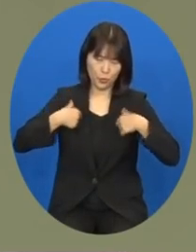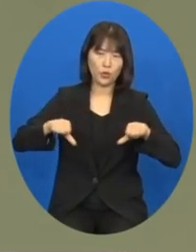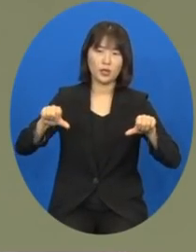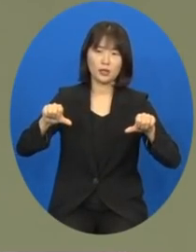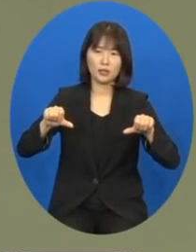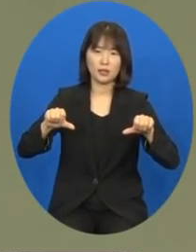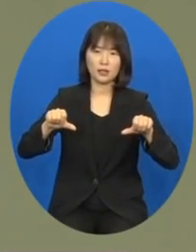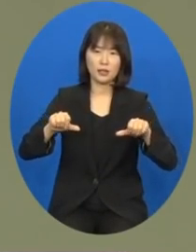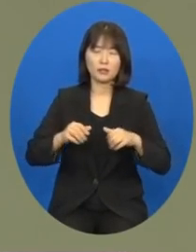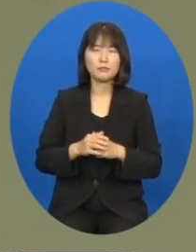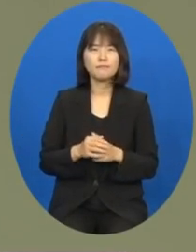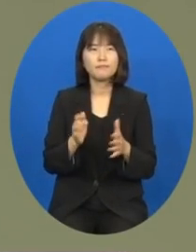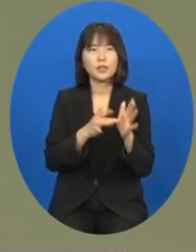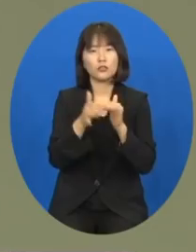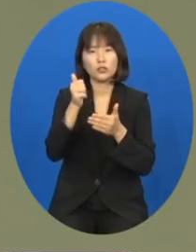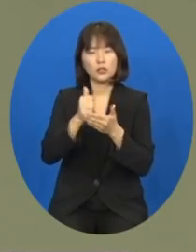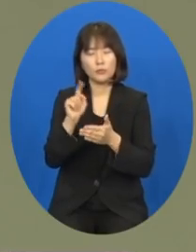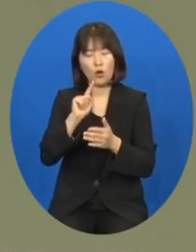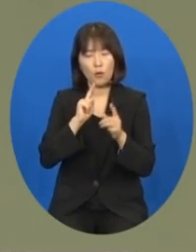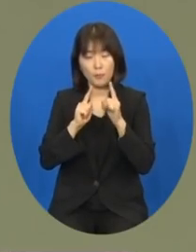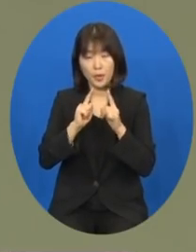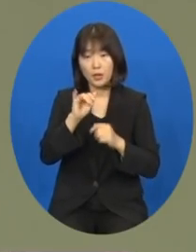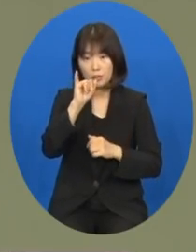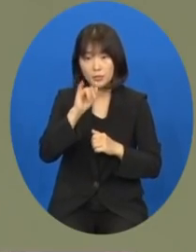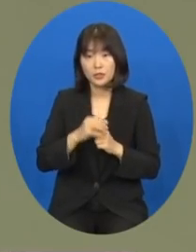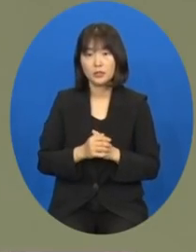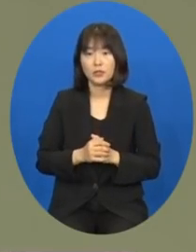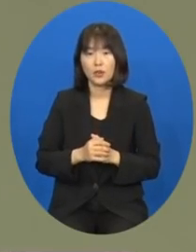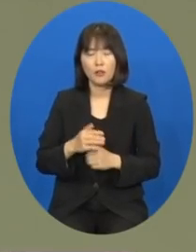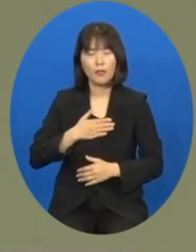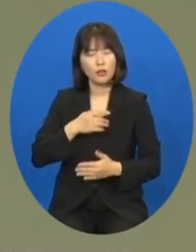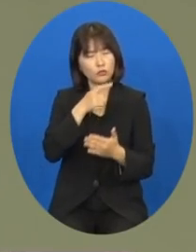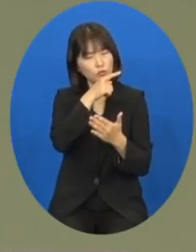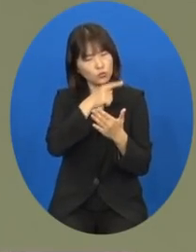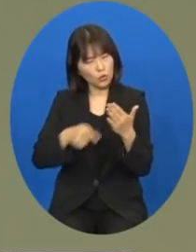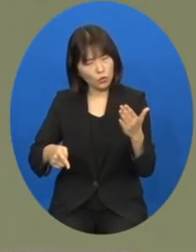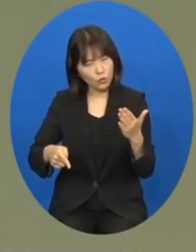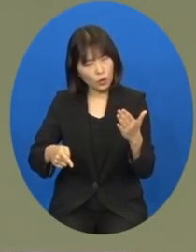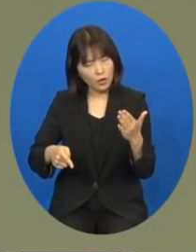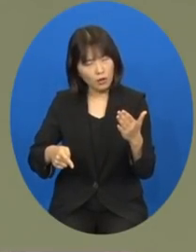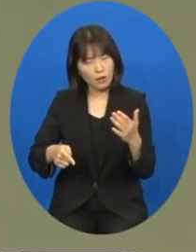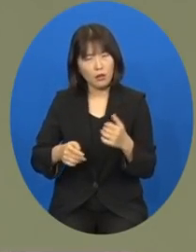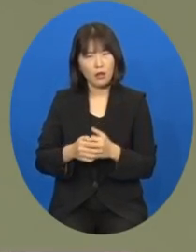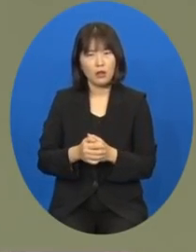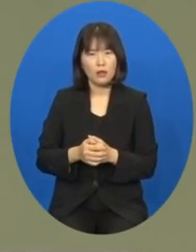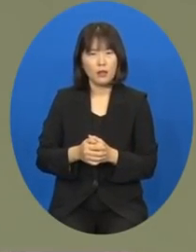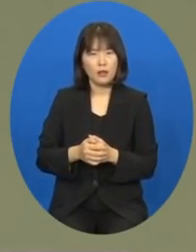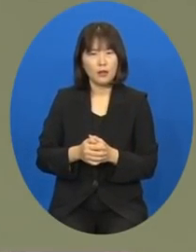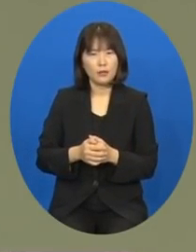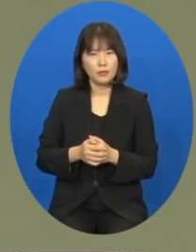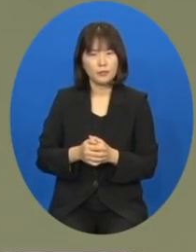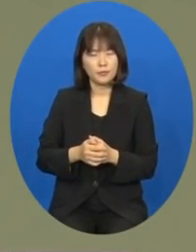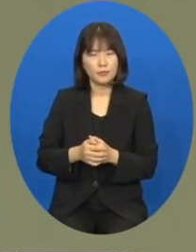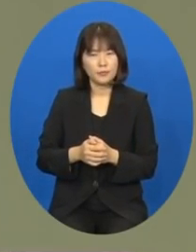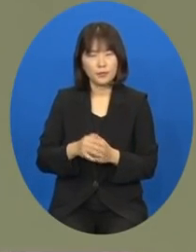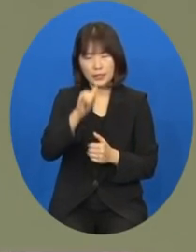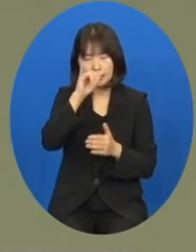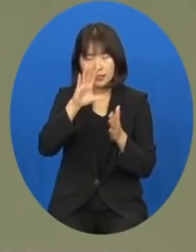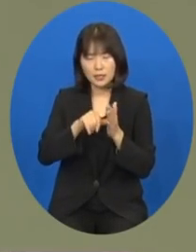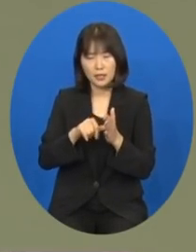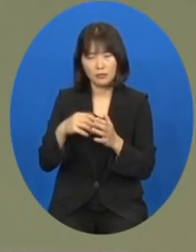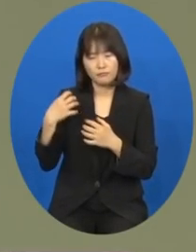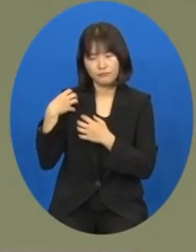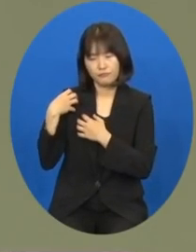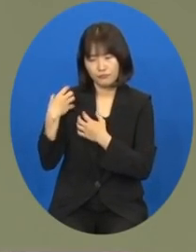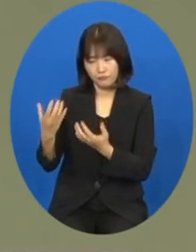예수님의 어떤 말씀이 있는데 나에게 좀 손해가 원아 좀 이것을 지키는 게 어려울 때 우리가 이것을 내려놓는 그런 때가